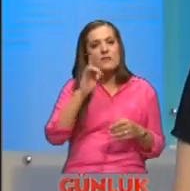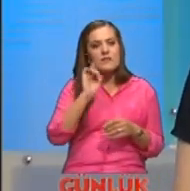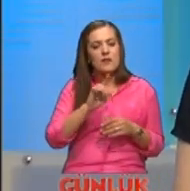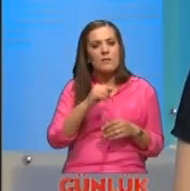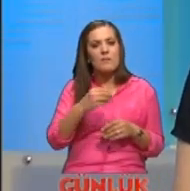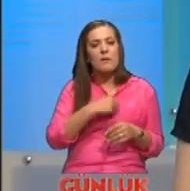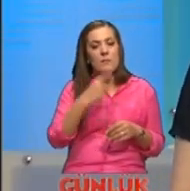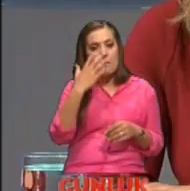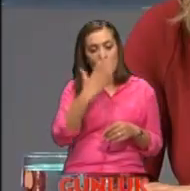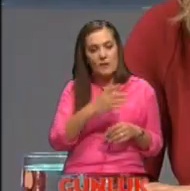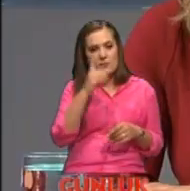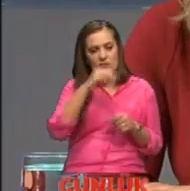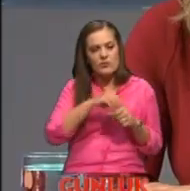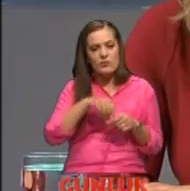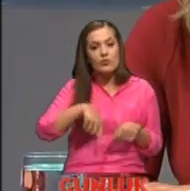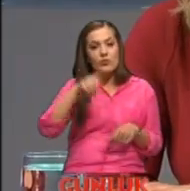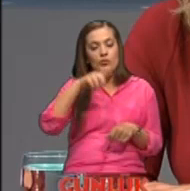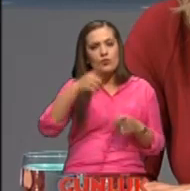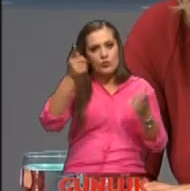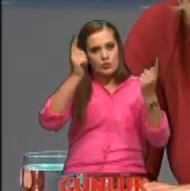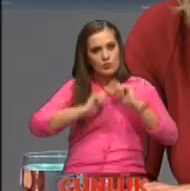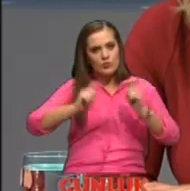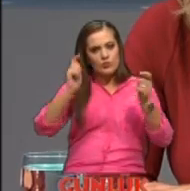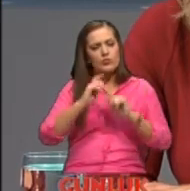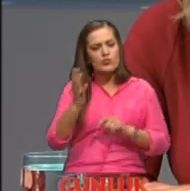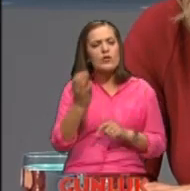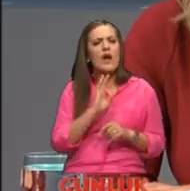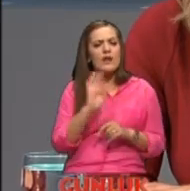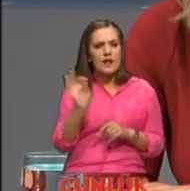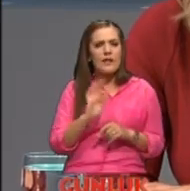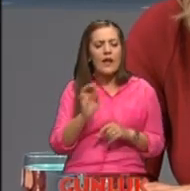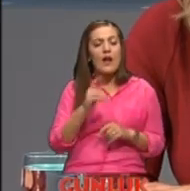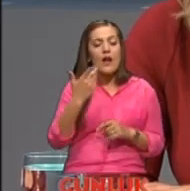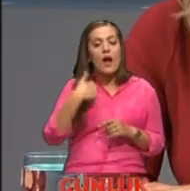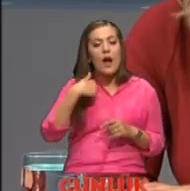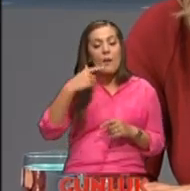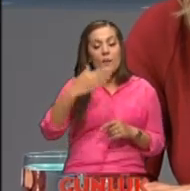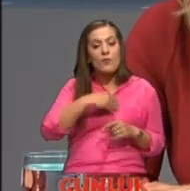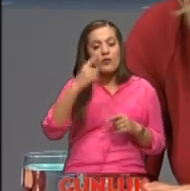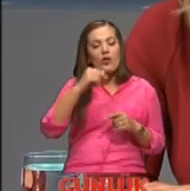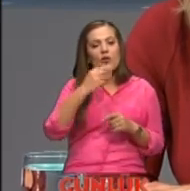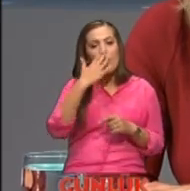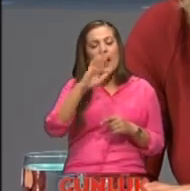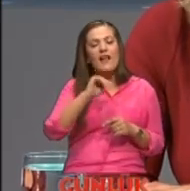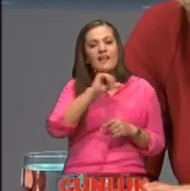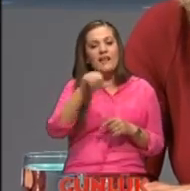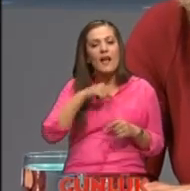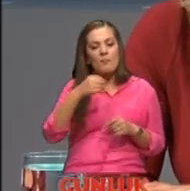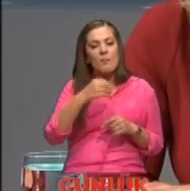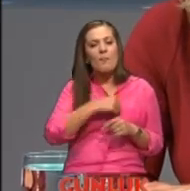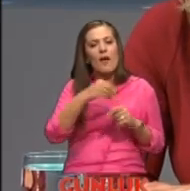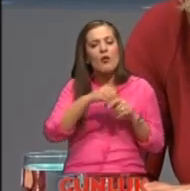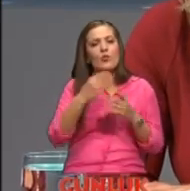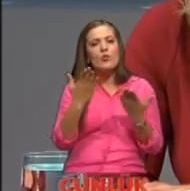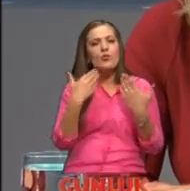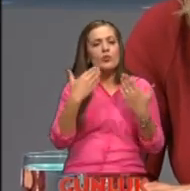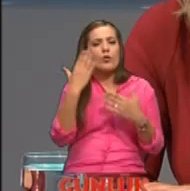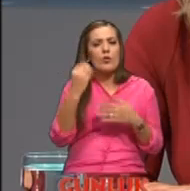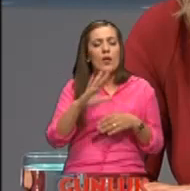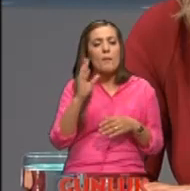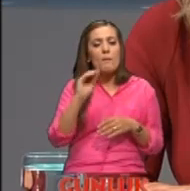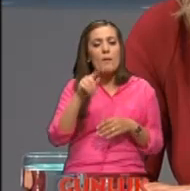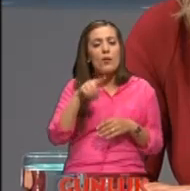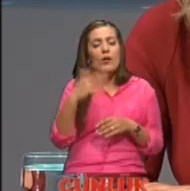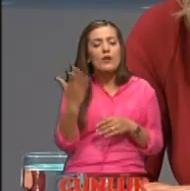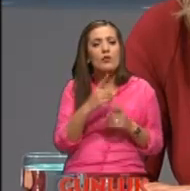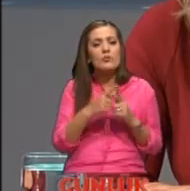Evet. Meme bakımı için de günlük duş almak aslında yeterli. Evet. Meme başındaki doğal yağlar meme ucunu koruyucu özellikle. Ama bebek o